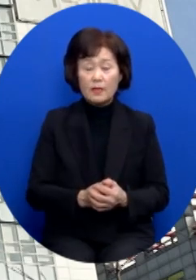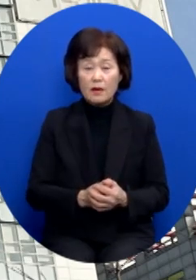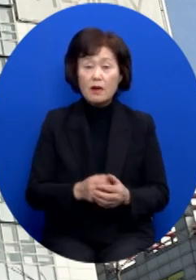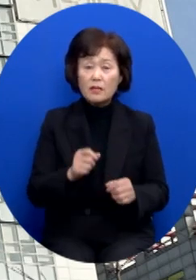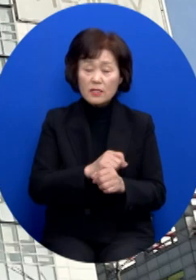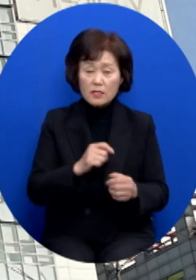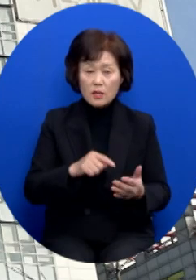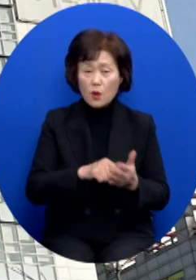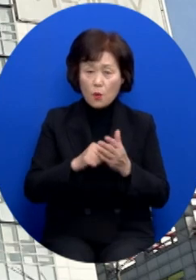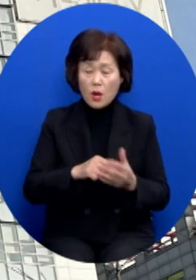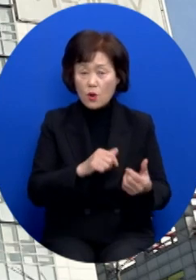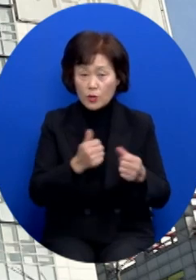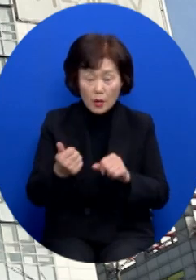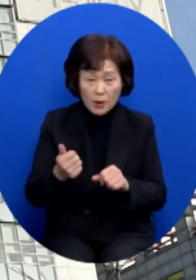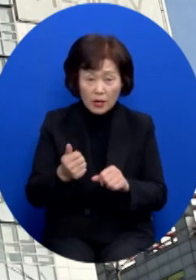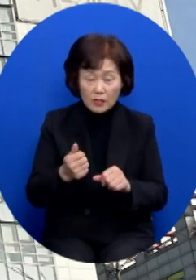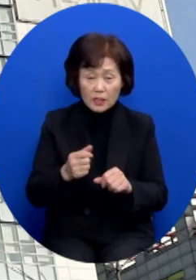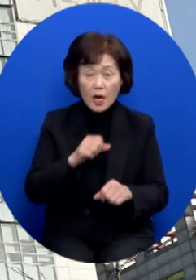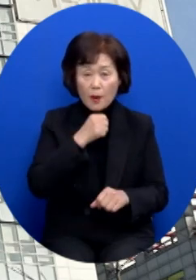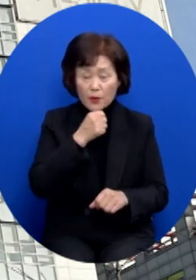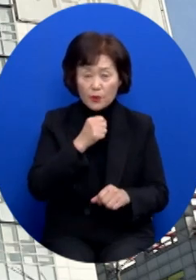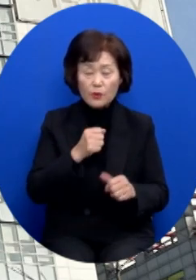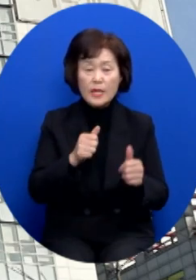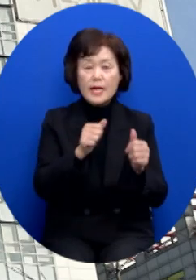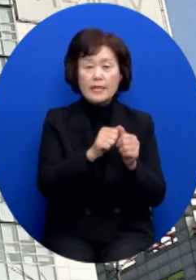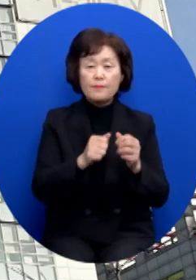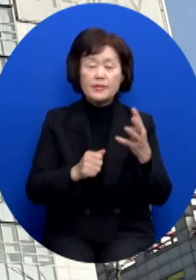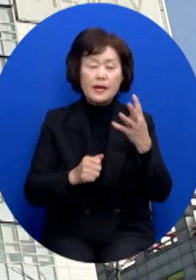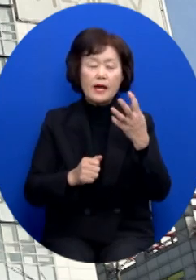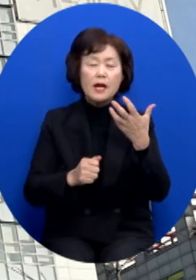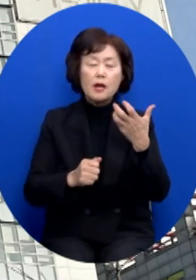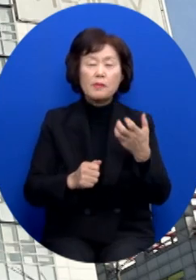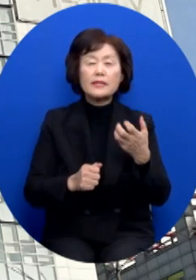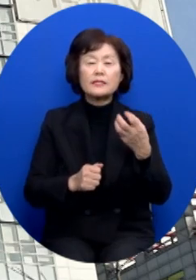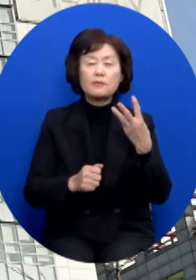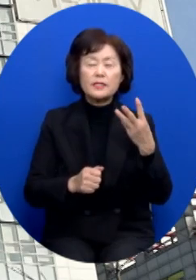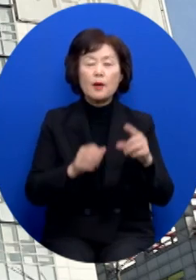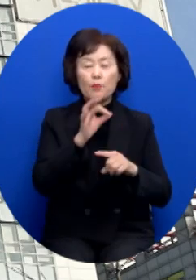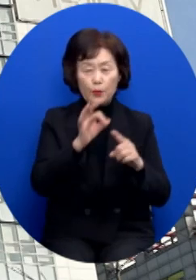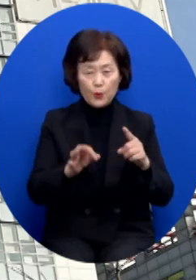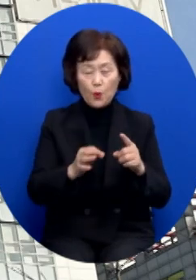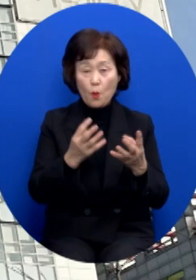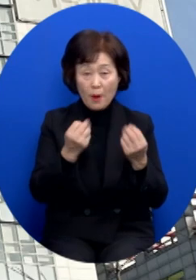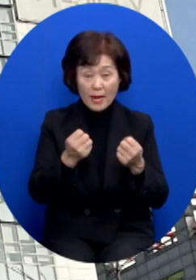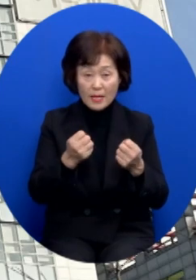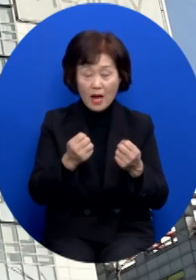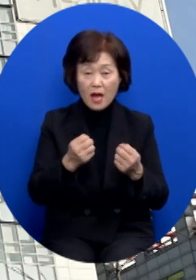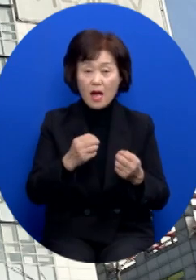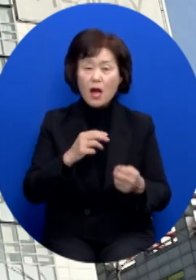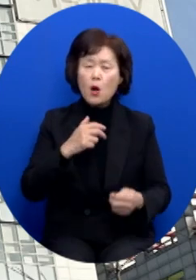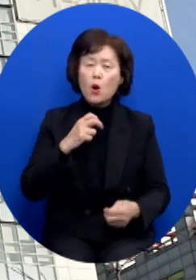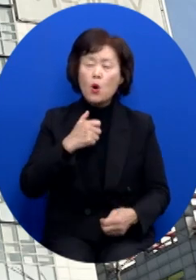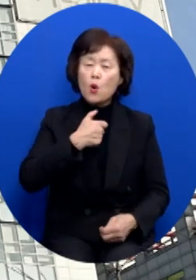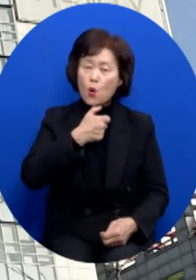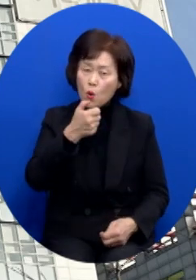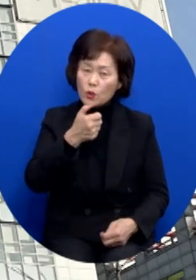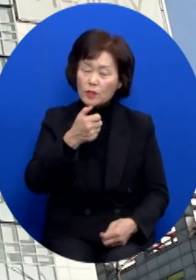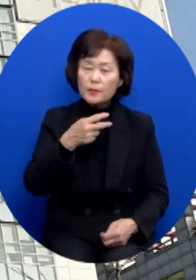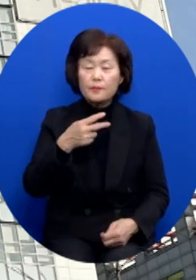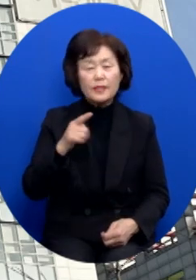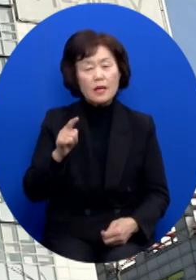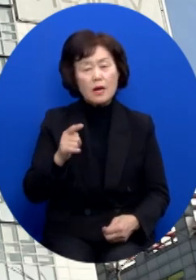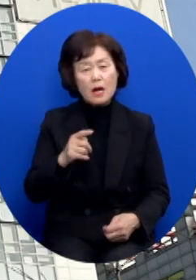특히 고독사 사망자 비율은 남성이 83%로 압도적으로 높았고 연령대는 50대가 가장 많은